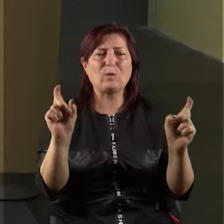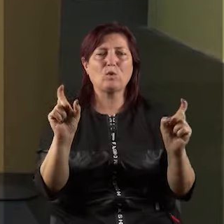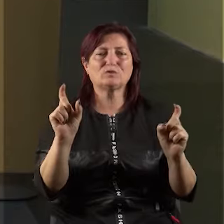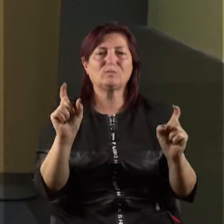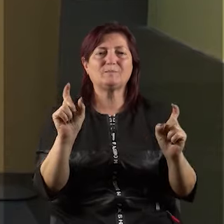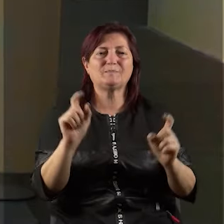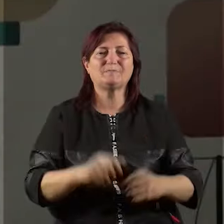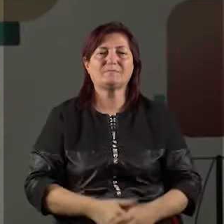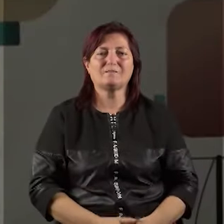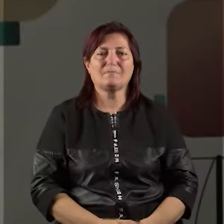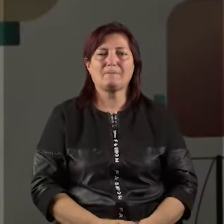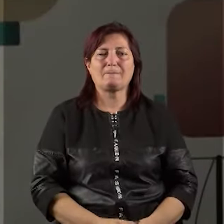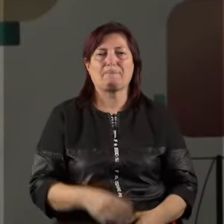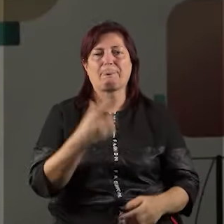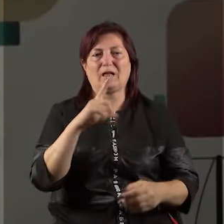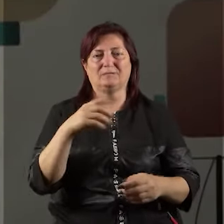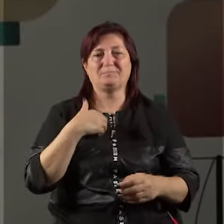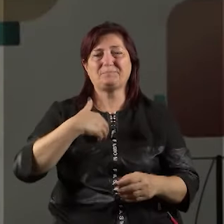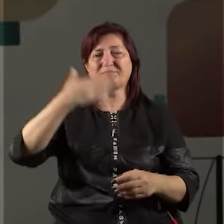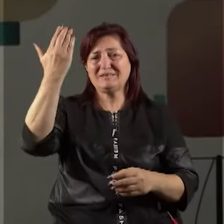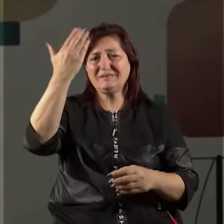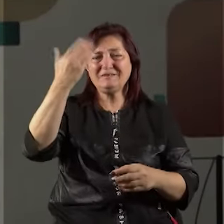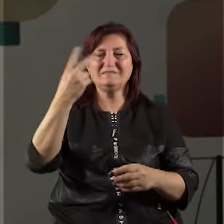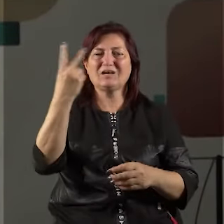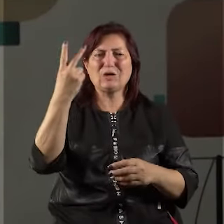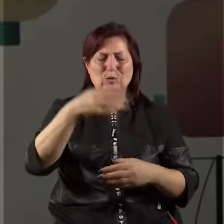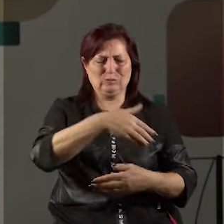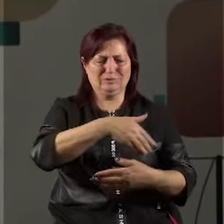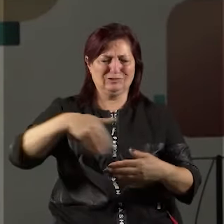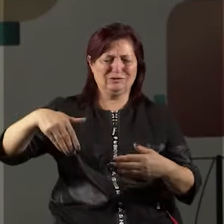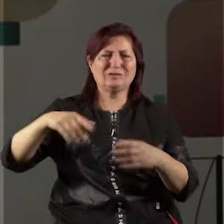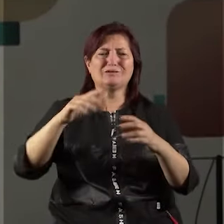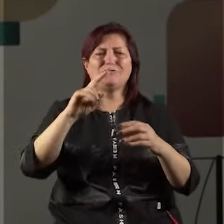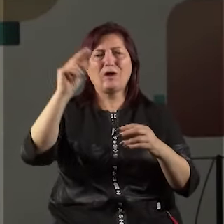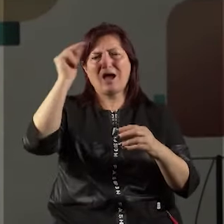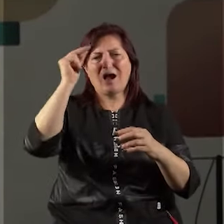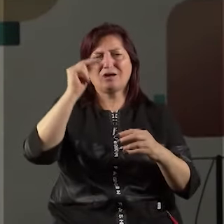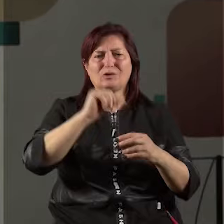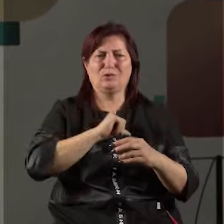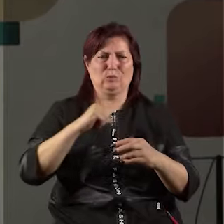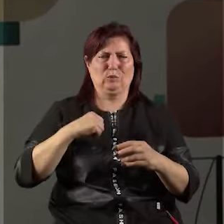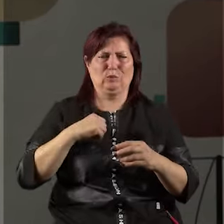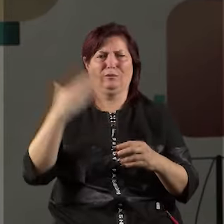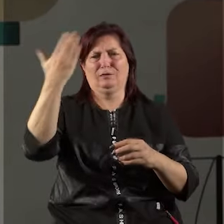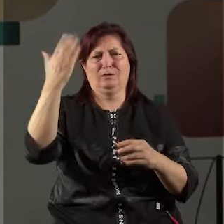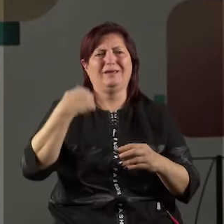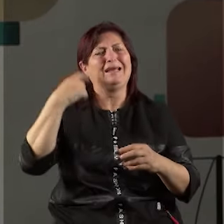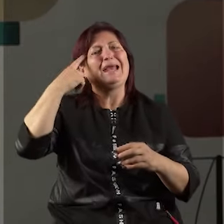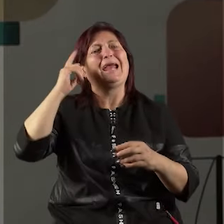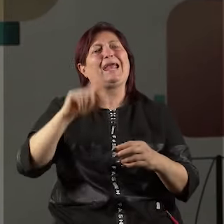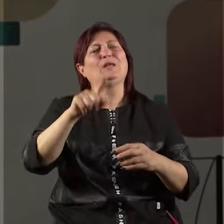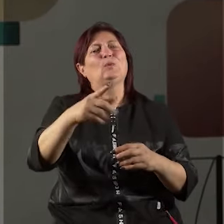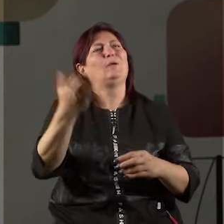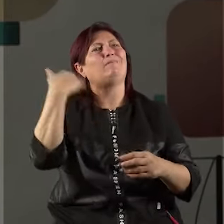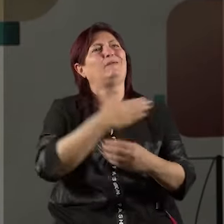և երբ ելույթ էի ունենում երկրորդ շարքից մի աշակերտ, այսպես տեղից ինքնաբուխ ասեց, մենք գիտեինք դուք